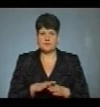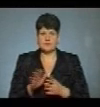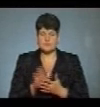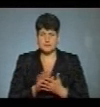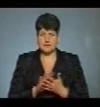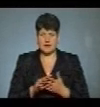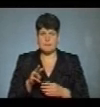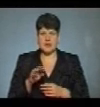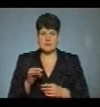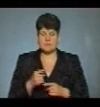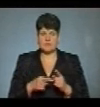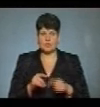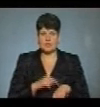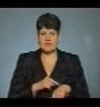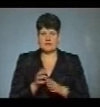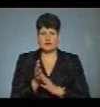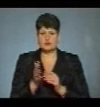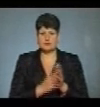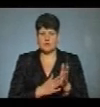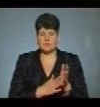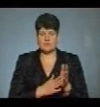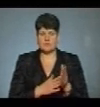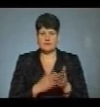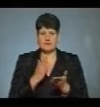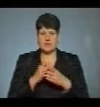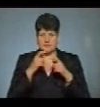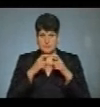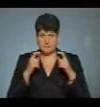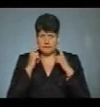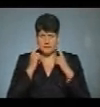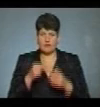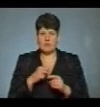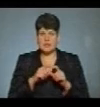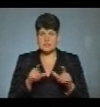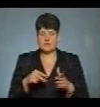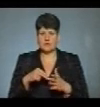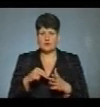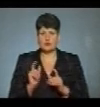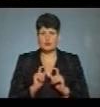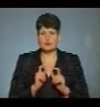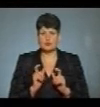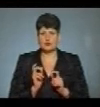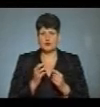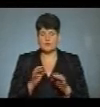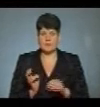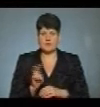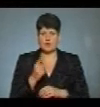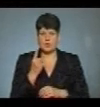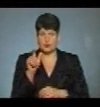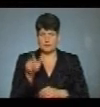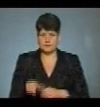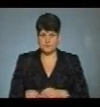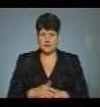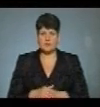магазин щопівгодини, носимо рукавички, носимо масочки. В магазин пускаємо тільки одну особу. Ми зателефонували до